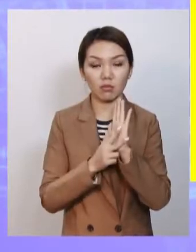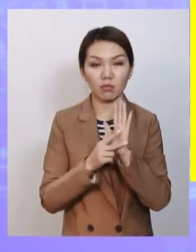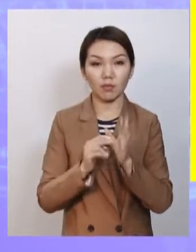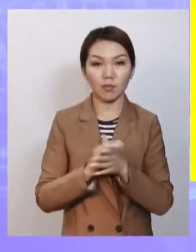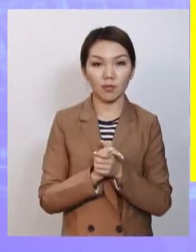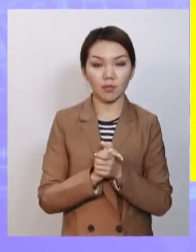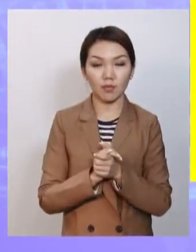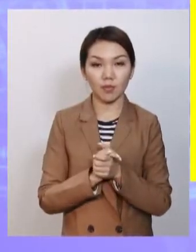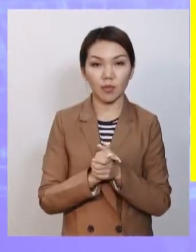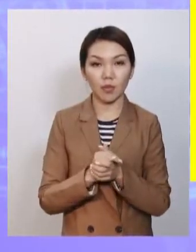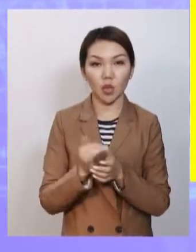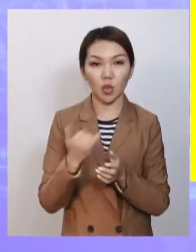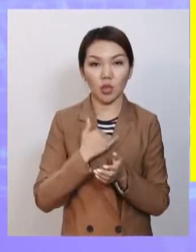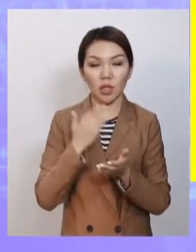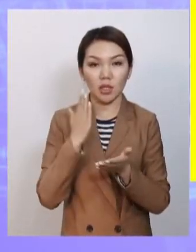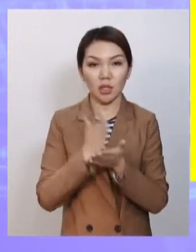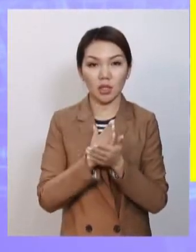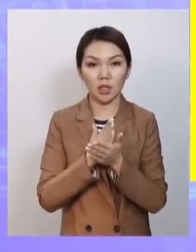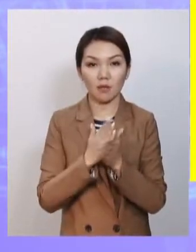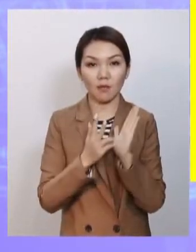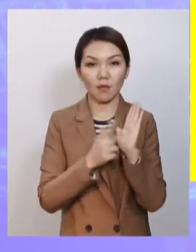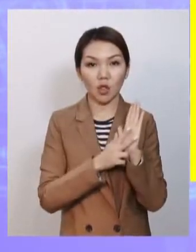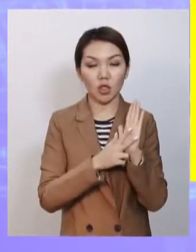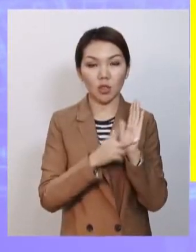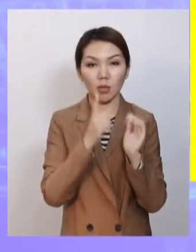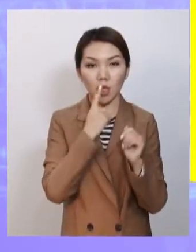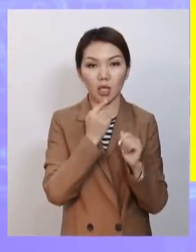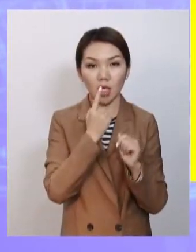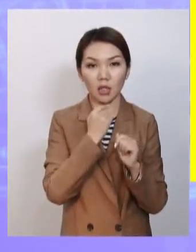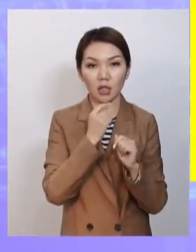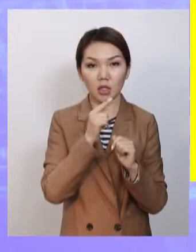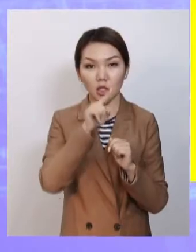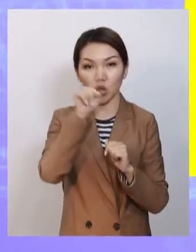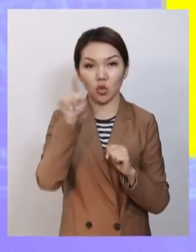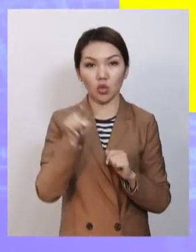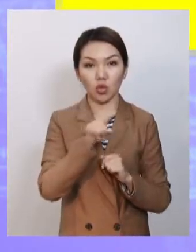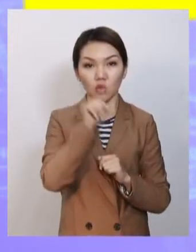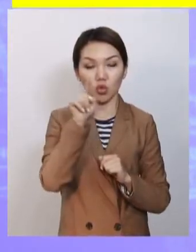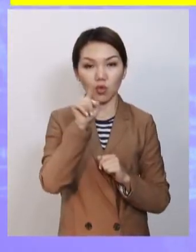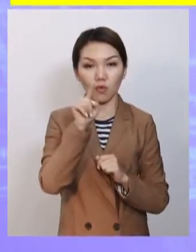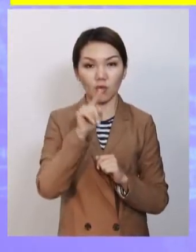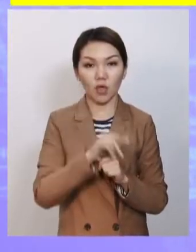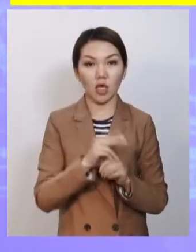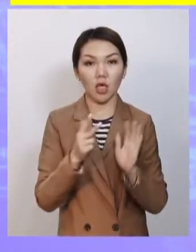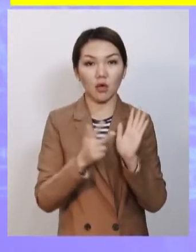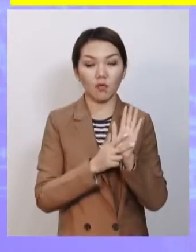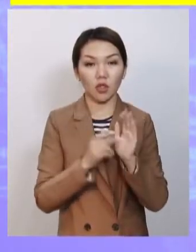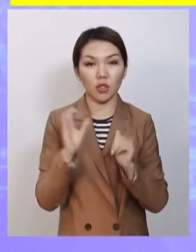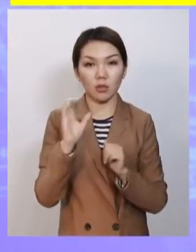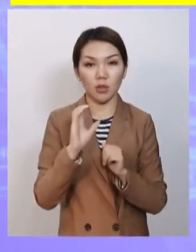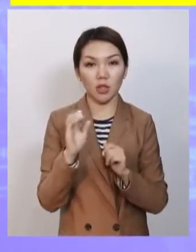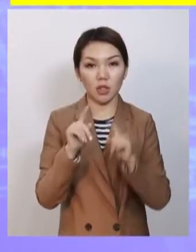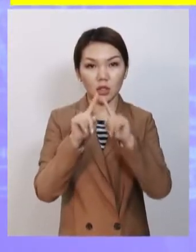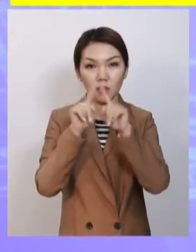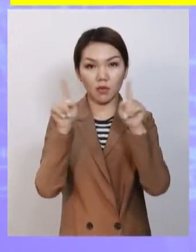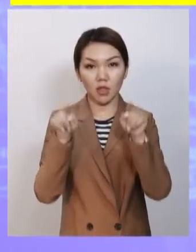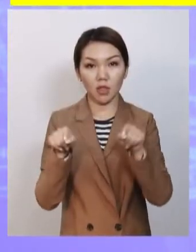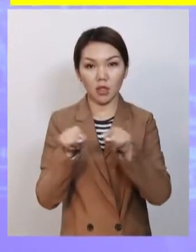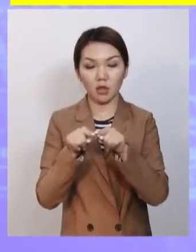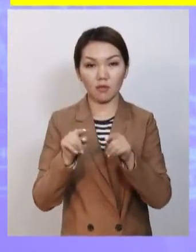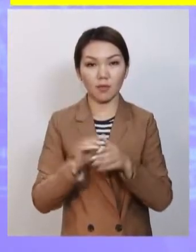нас есть 8 красных кружков и 8 синих квадратов